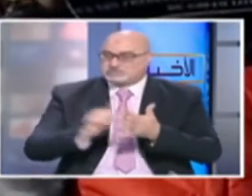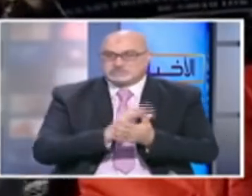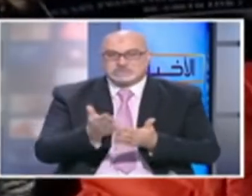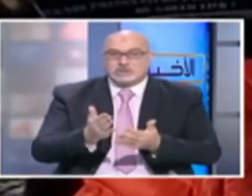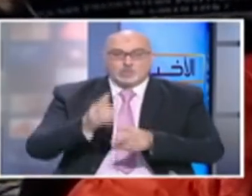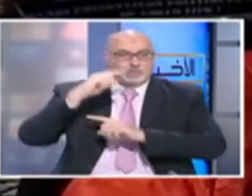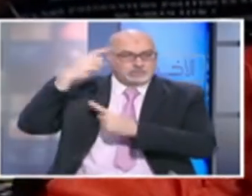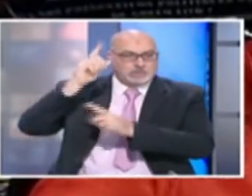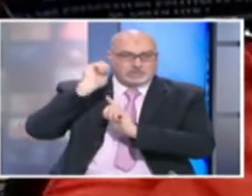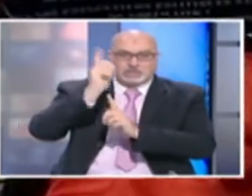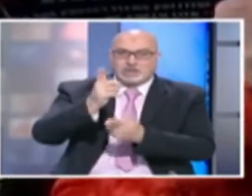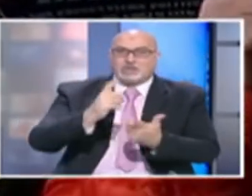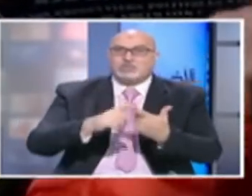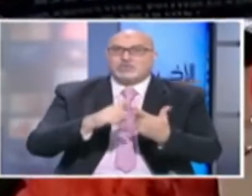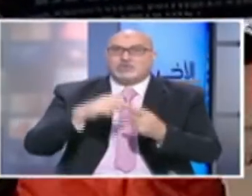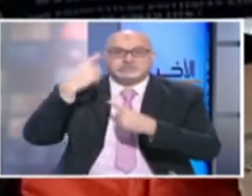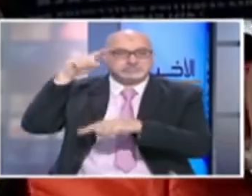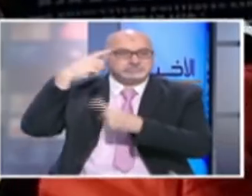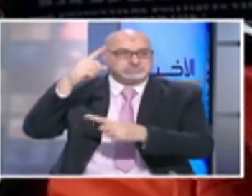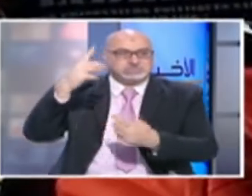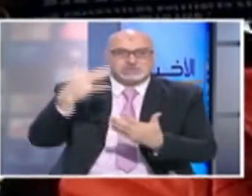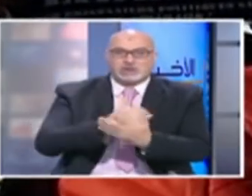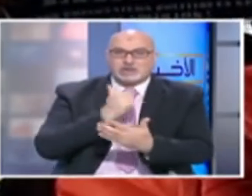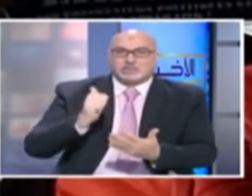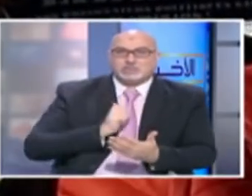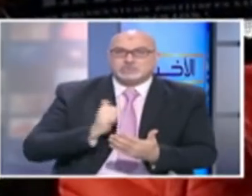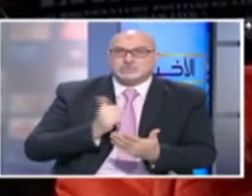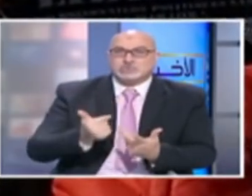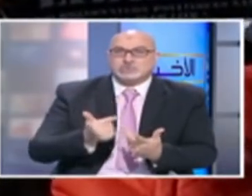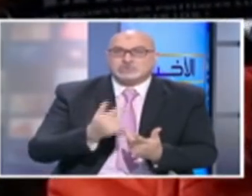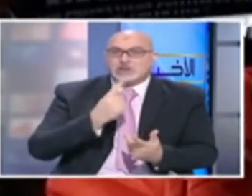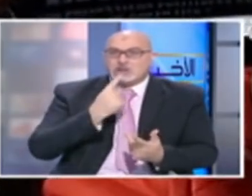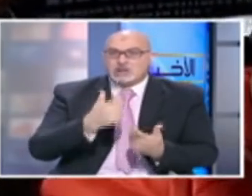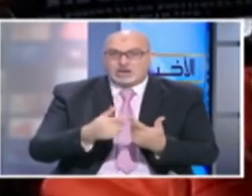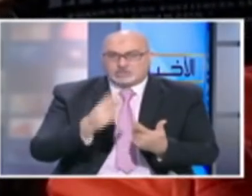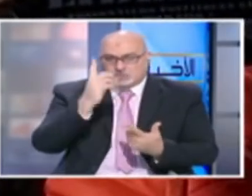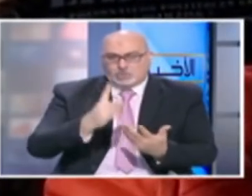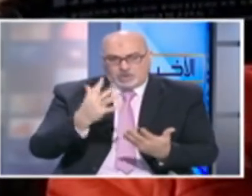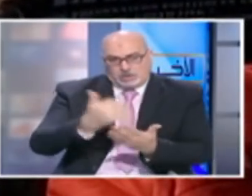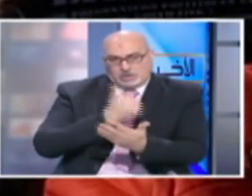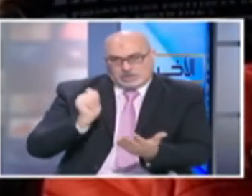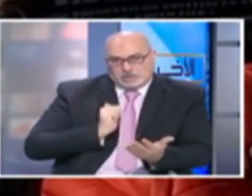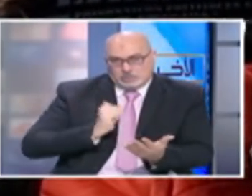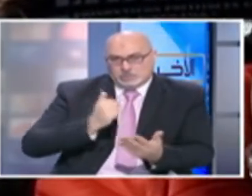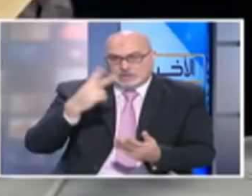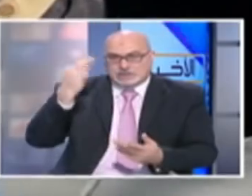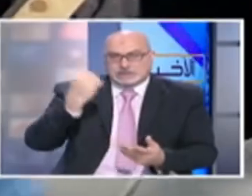أجل تحرير بلدين لم ينالا استقلالهما بعد، هما فلسطين والصحراء الغربية.